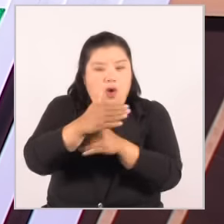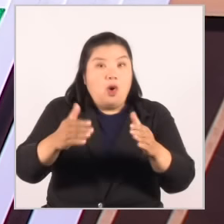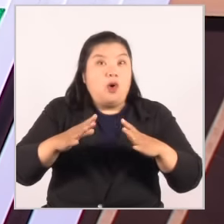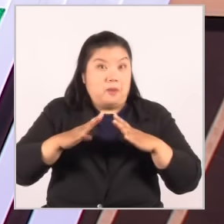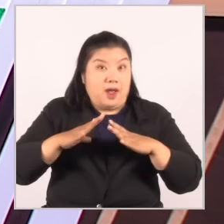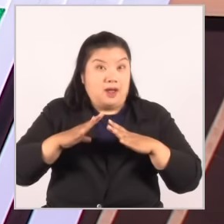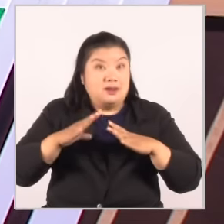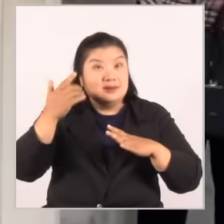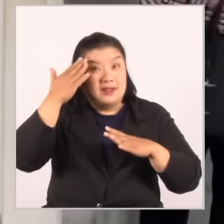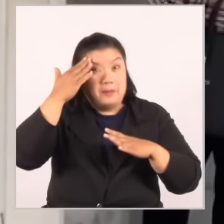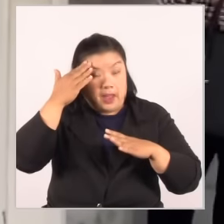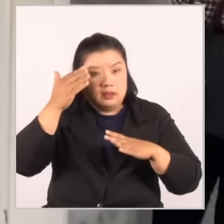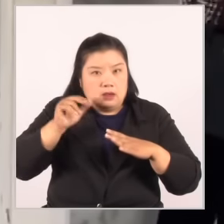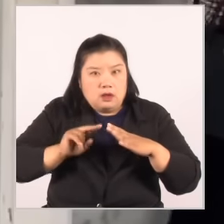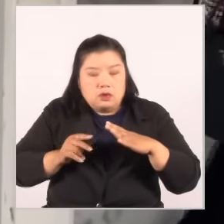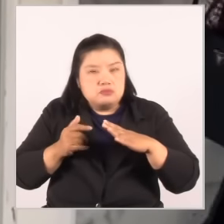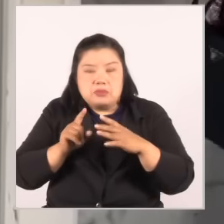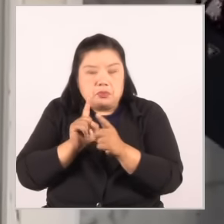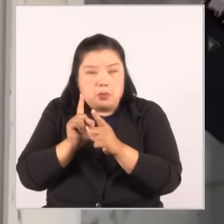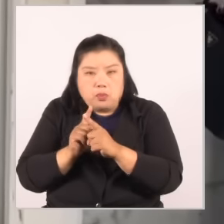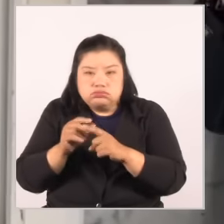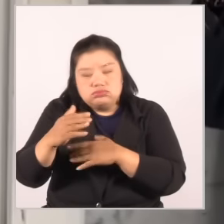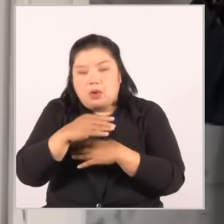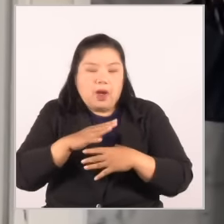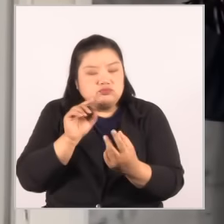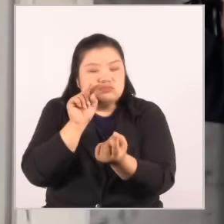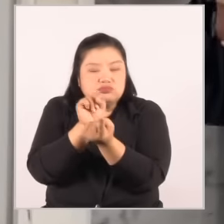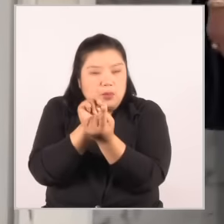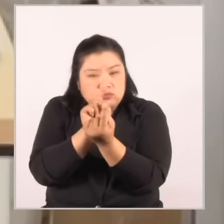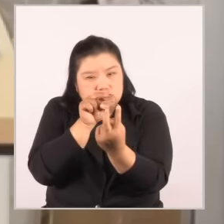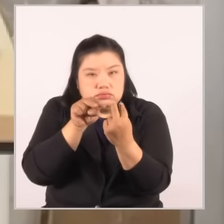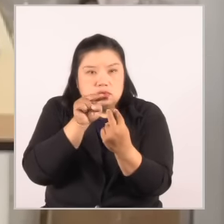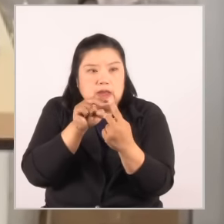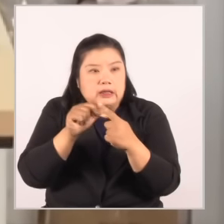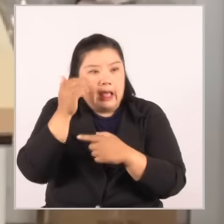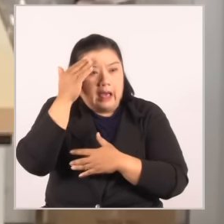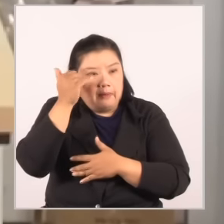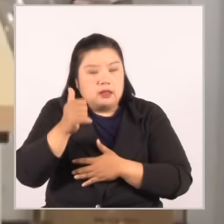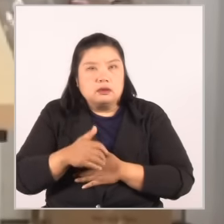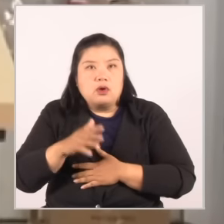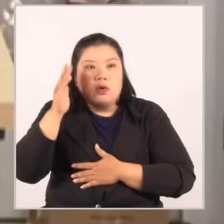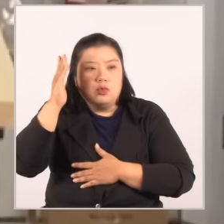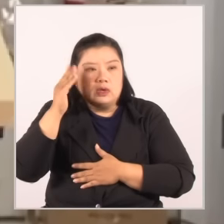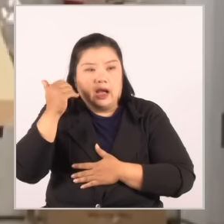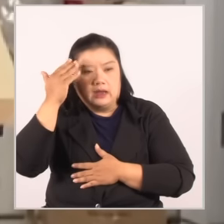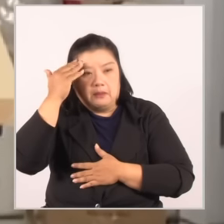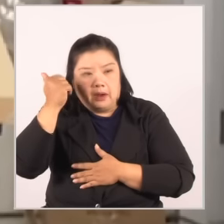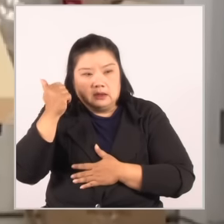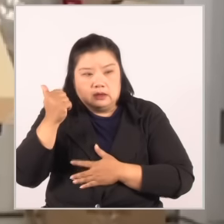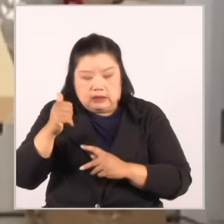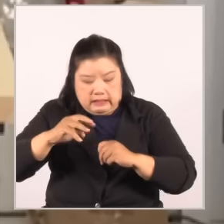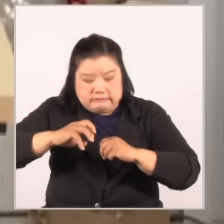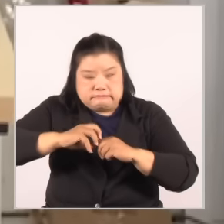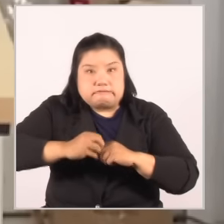านี้กัดอวัยวะเพศเธอด้วย หมายถึงว่ากัดน้องสาวของเธอน่ะ ใช่ใช่ใช่ใช่ใช่ใช่นี่นะครับเธอไปแจ้งความ